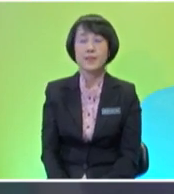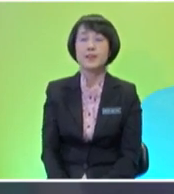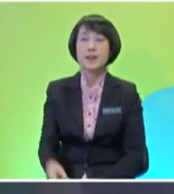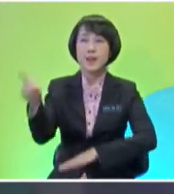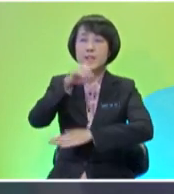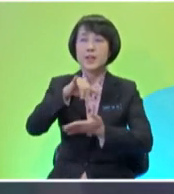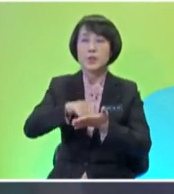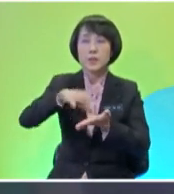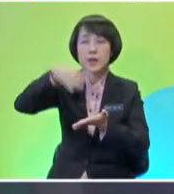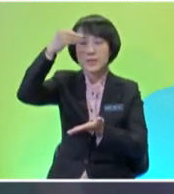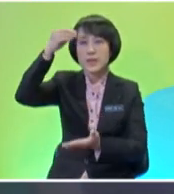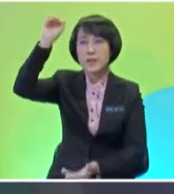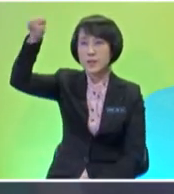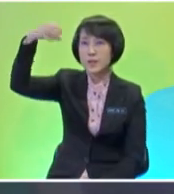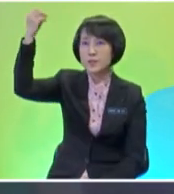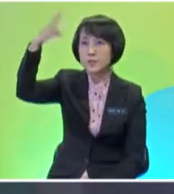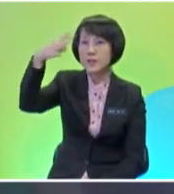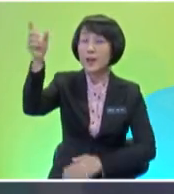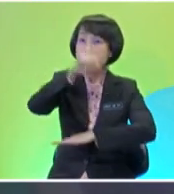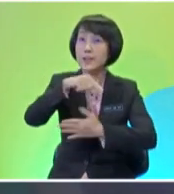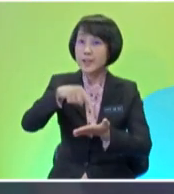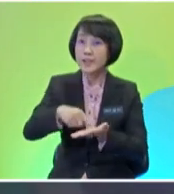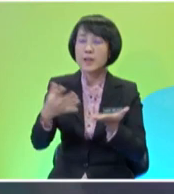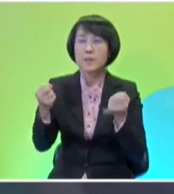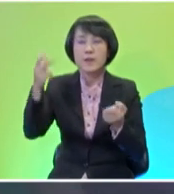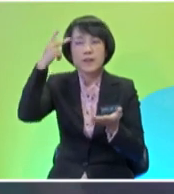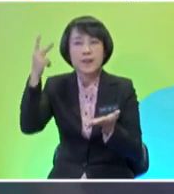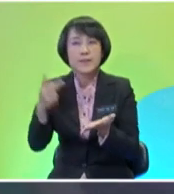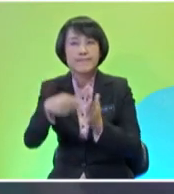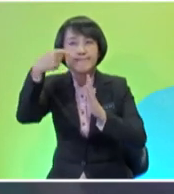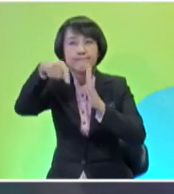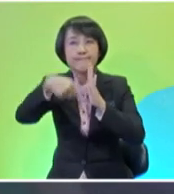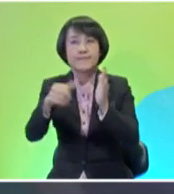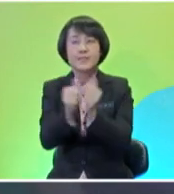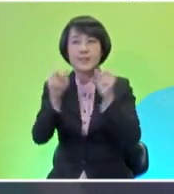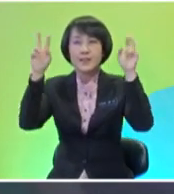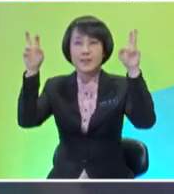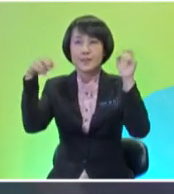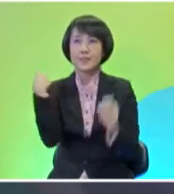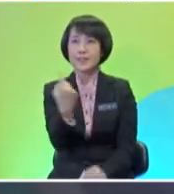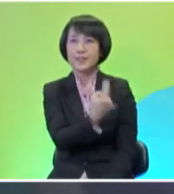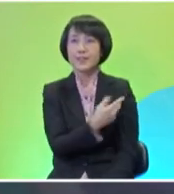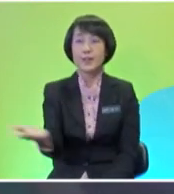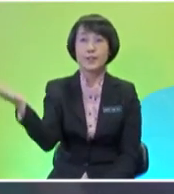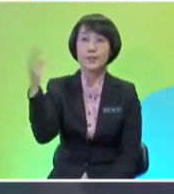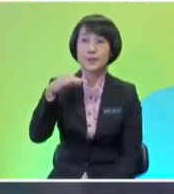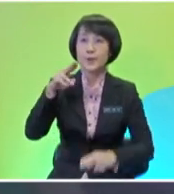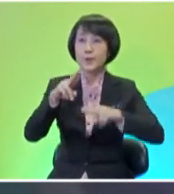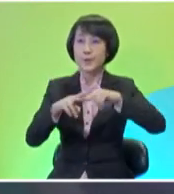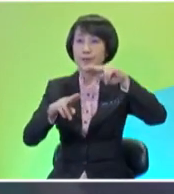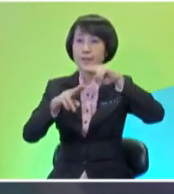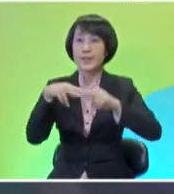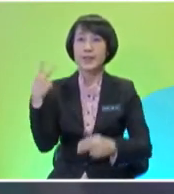ini kita pun nak mengenali dan mendalami lagi mengenai tajuk kita, Jom Bina Kipas Solar. Ya,